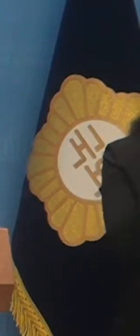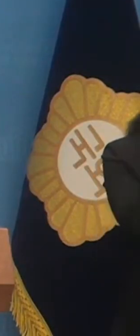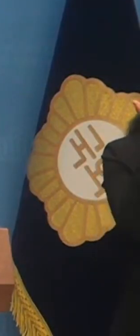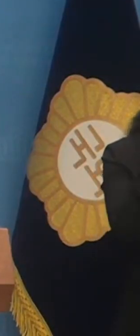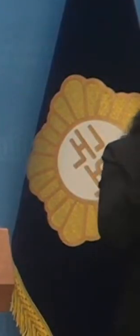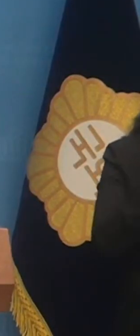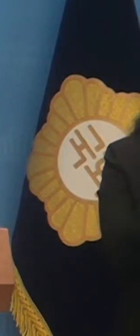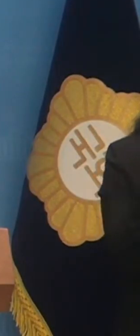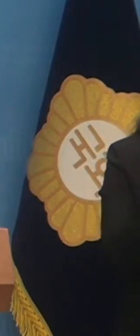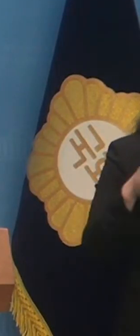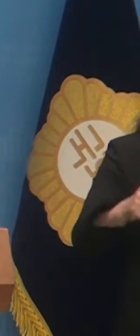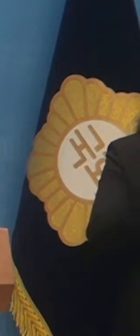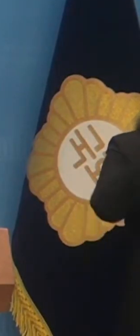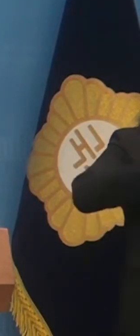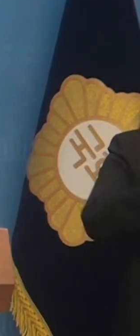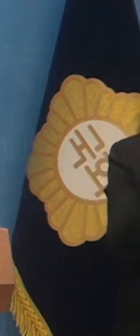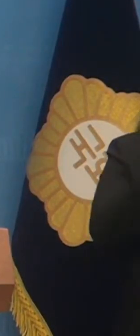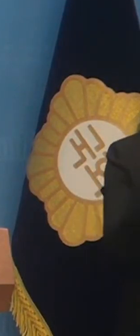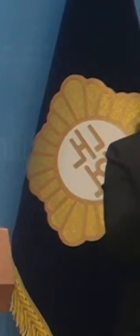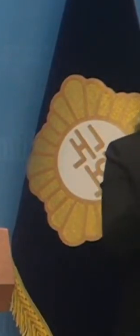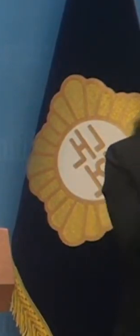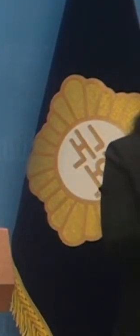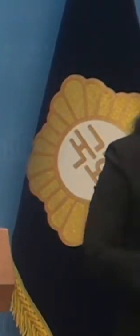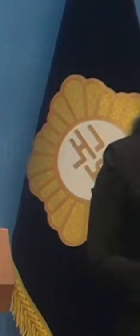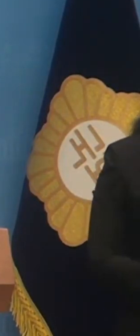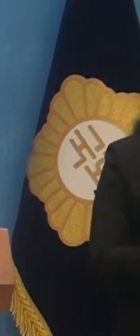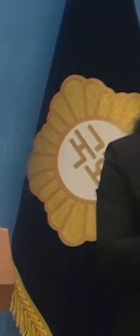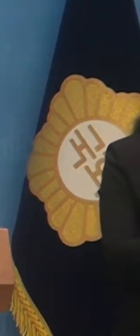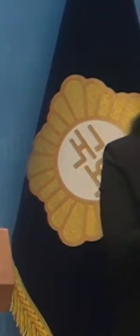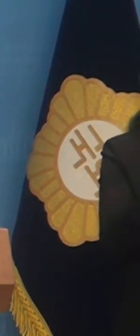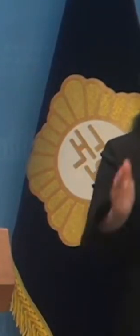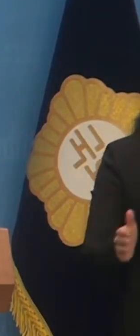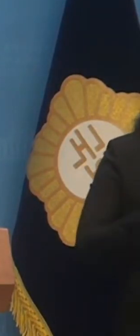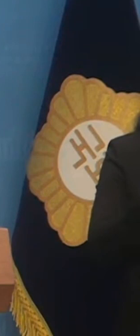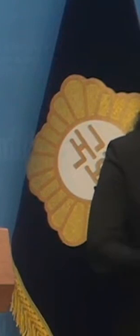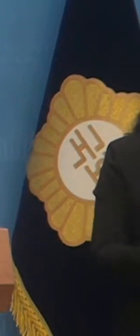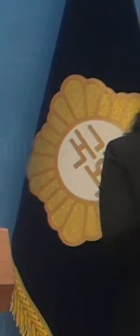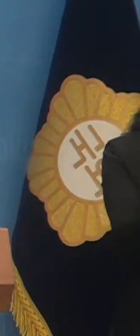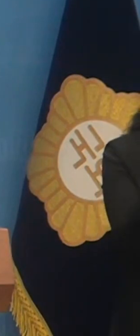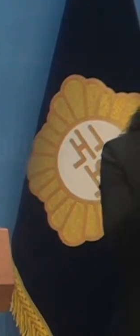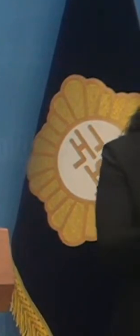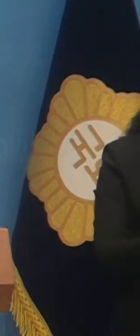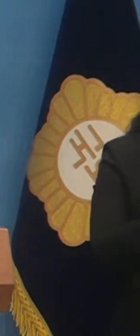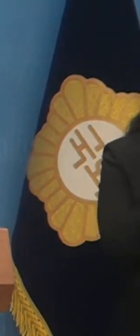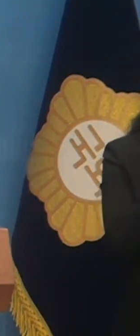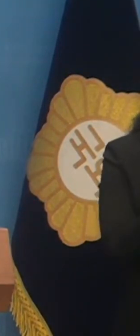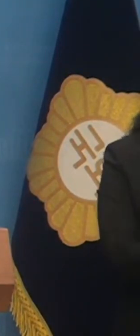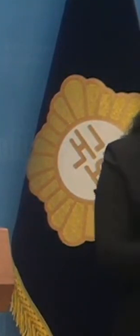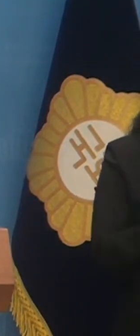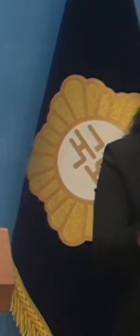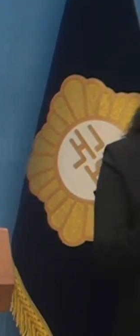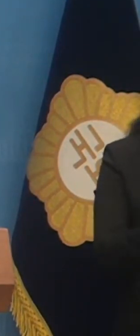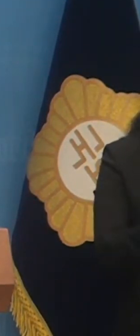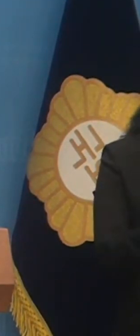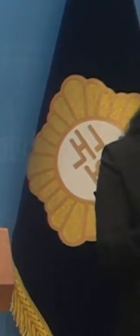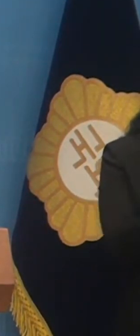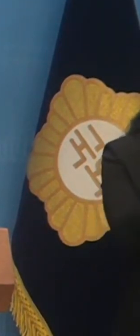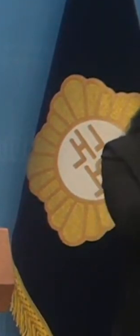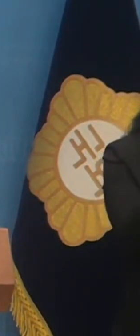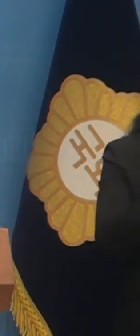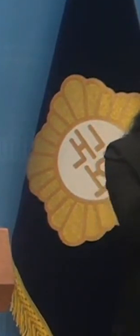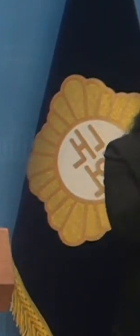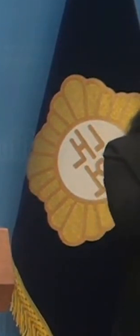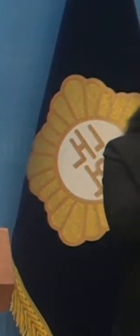윤종호 의원입니다. 오늘 연임 인사를 드리면서 우리 진보당의 8대 전략을 발표하고 사회